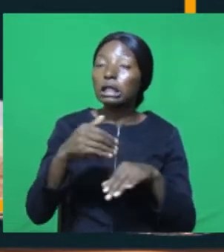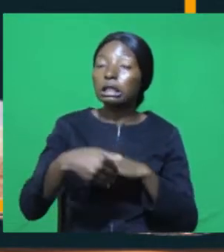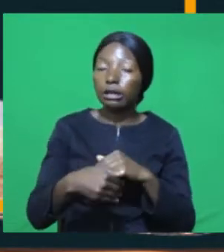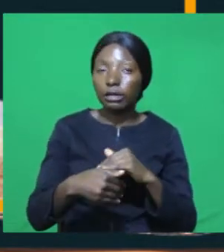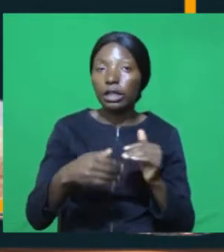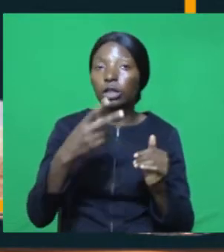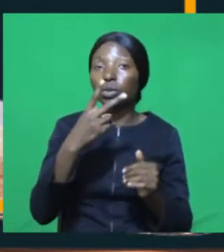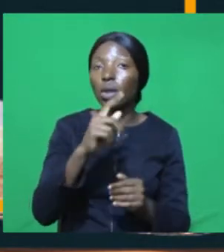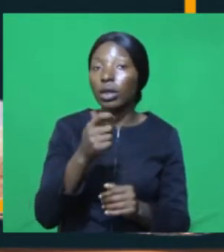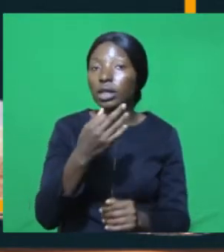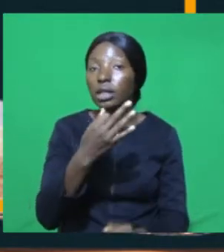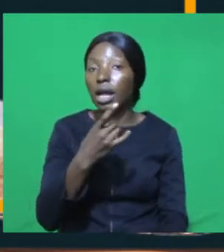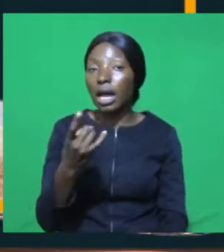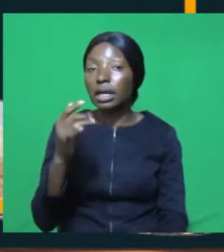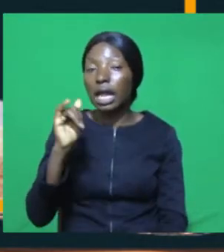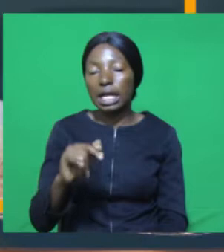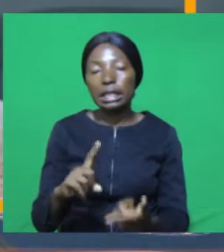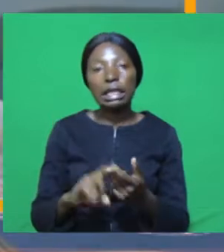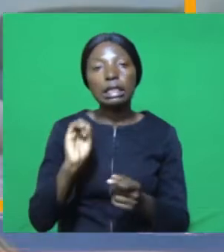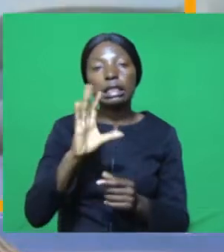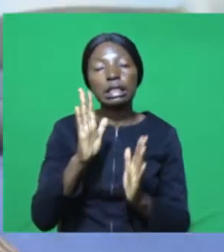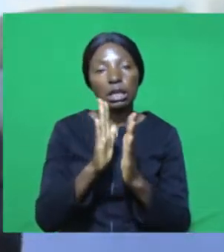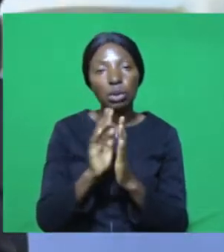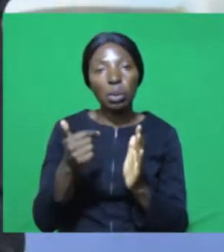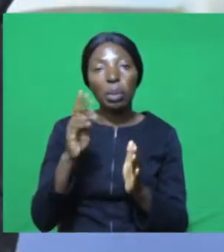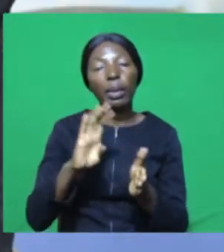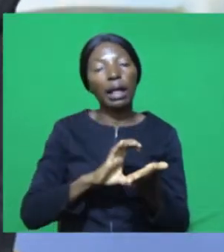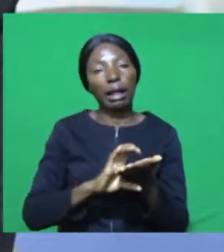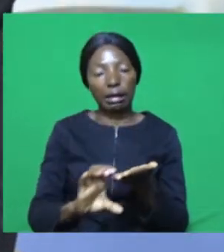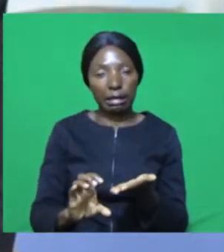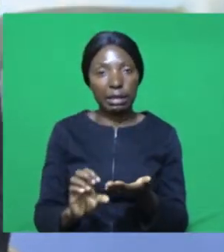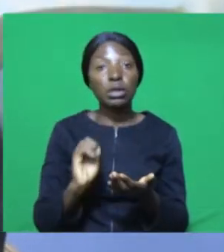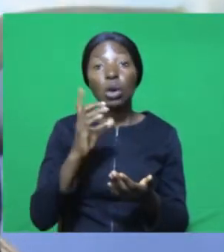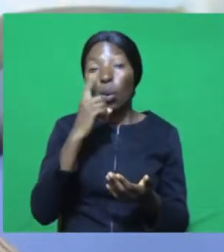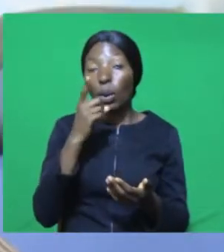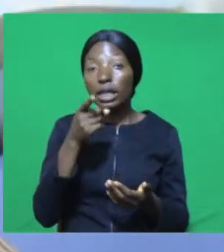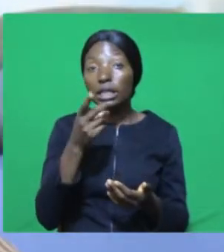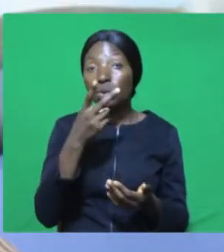nemazana matatu, ipapo nzvimbo tsvene ichanatso. Saka parikunzi panopera